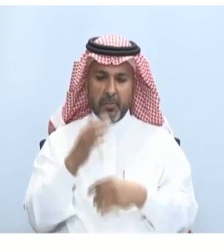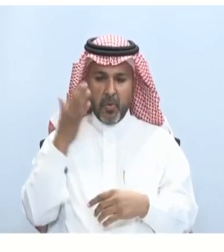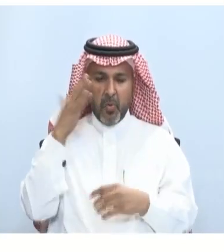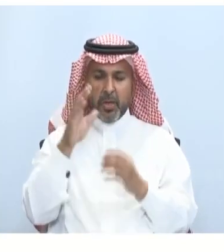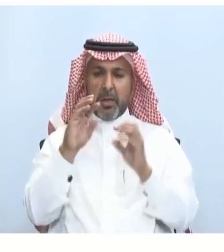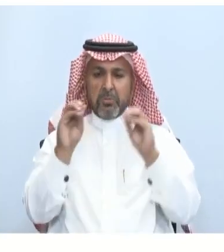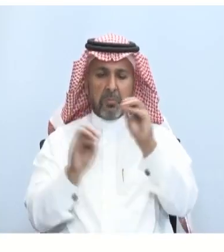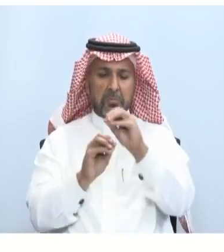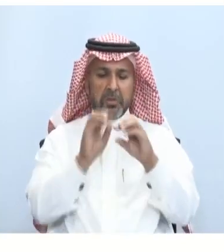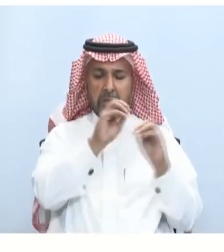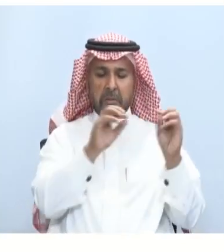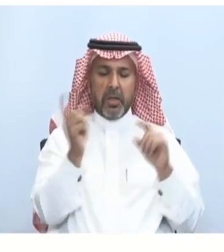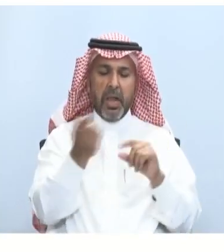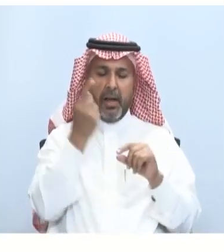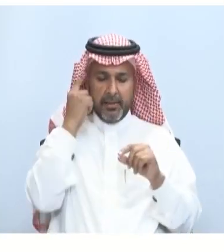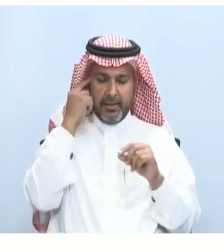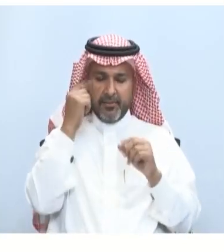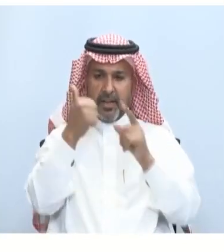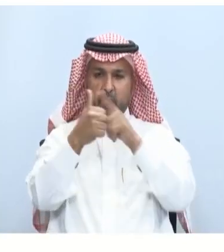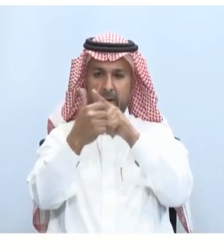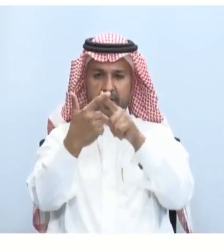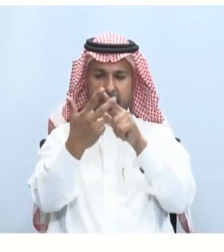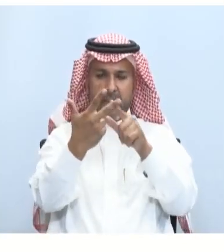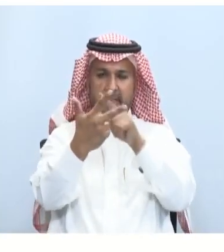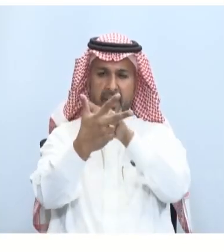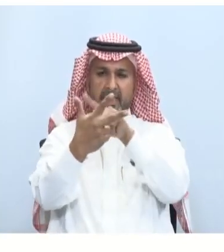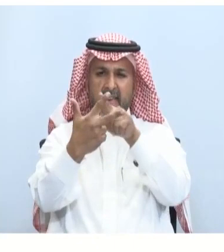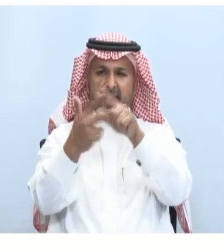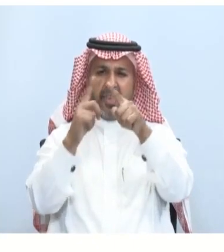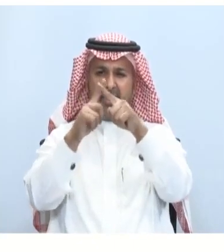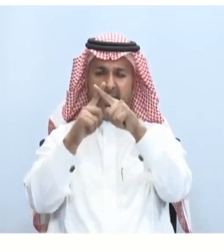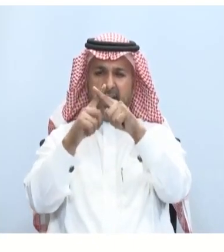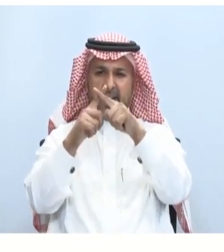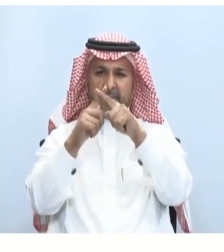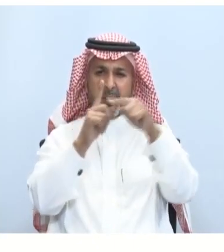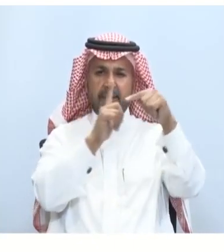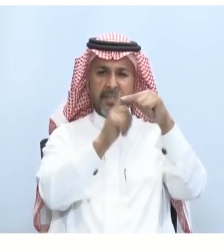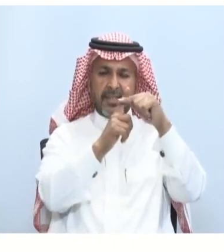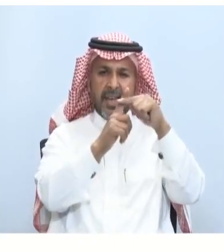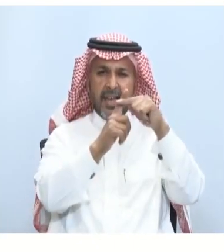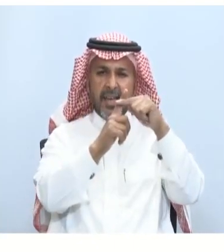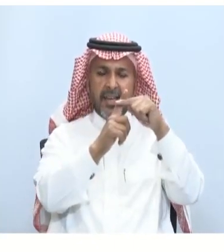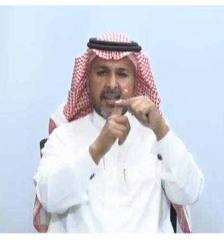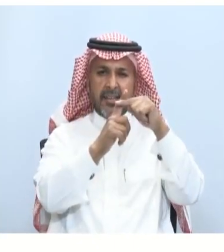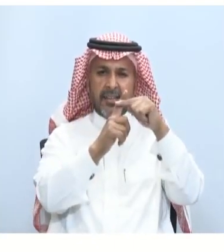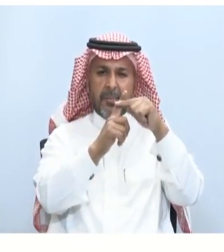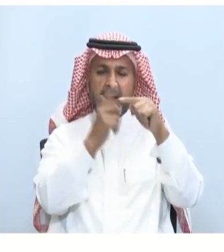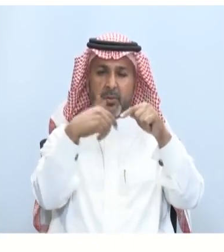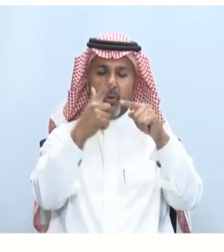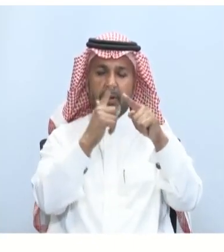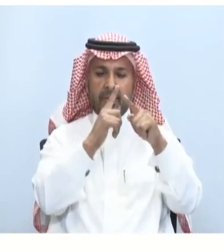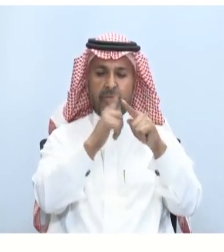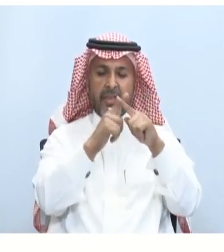عدد اضربه في الاخر راح يعطيني نفس الناتج طيب نشوف الان نستعرض في هذا الجدول بعض قوى الوحده